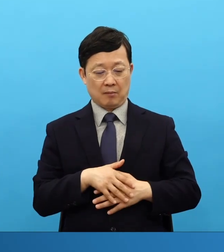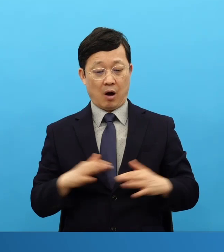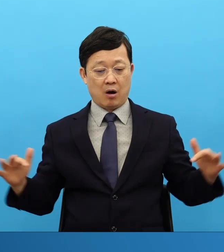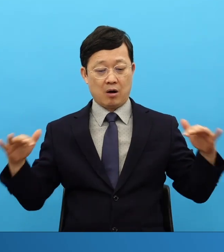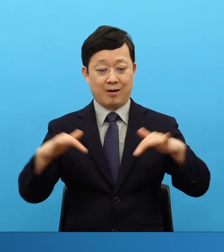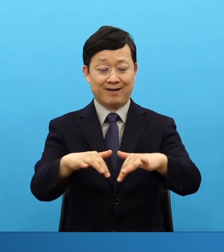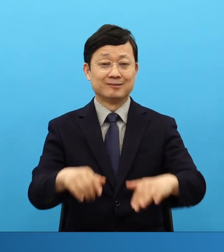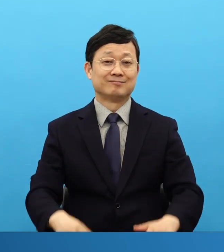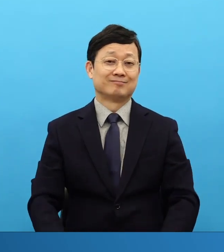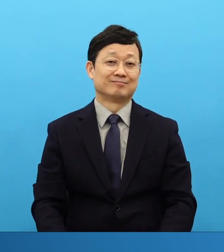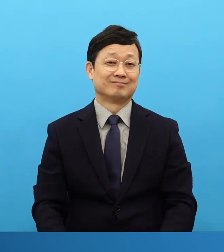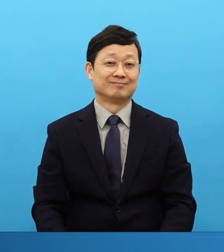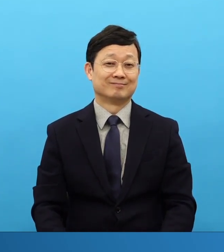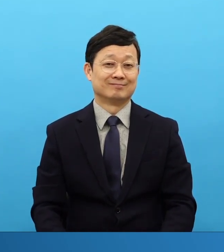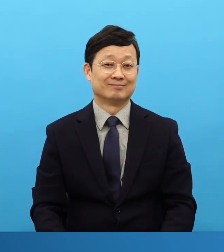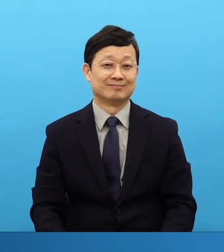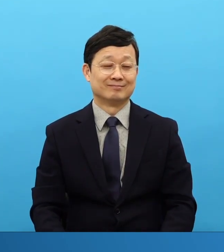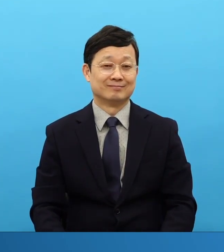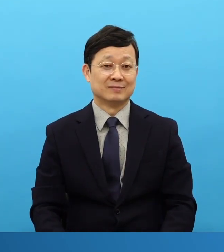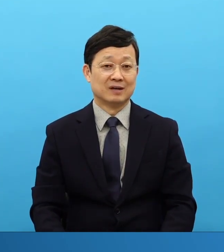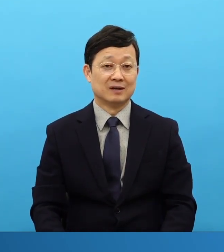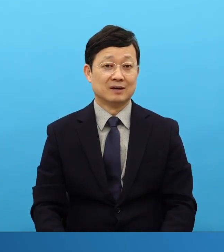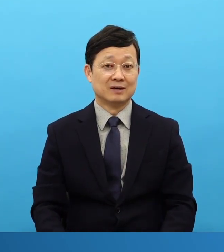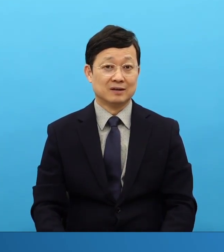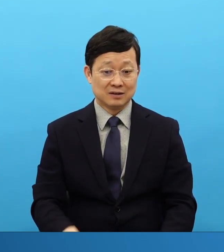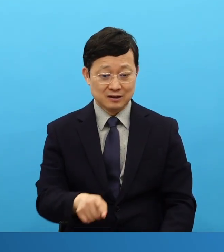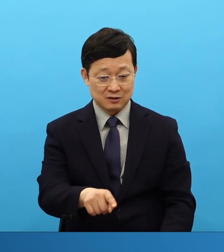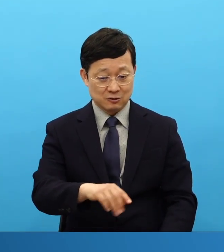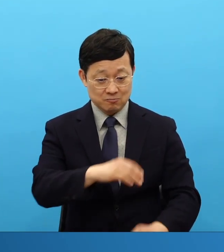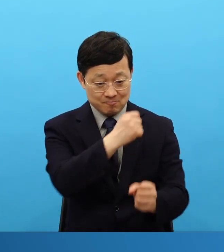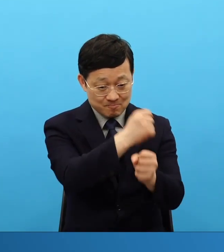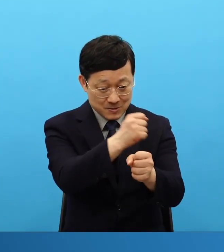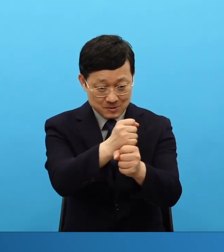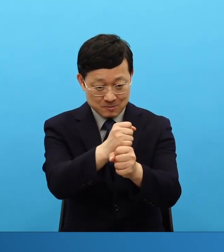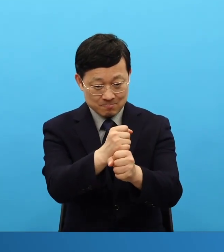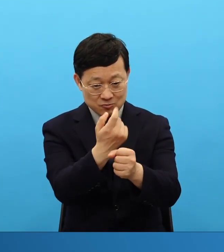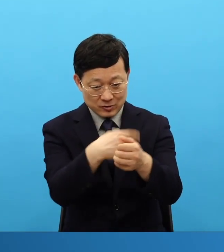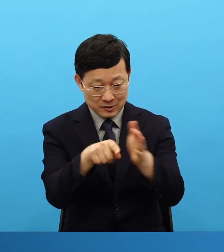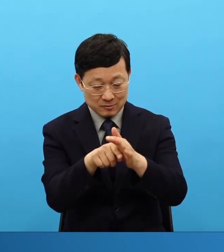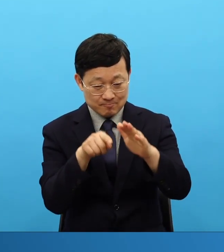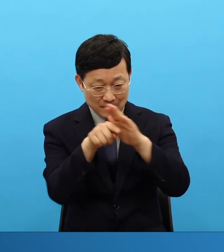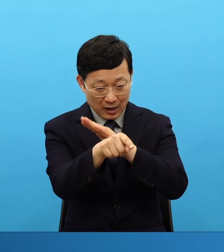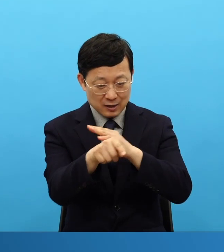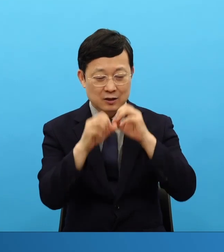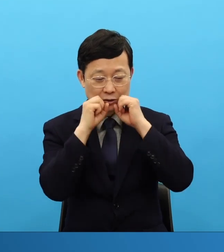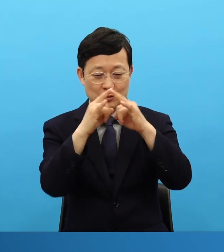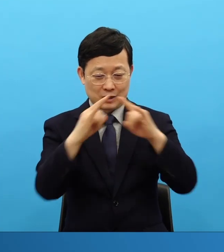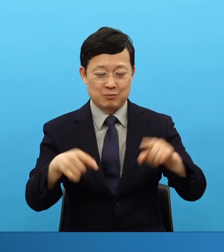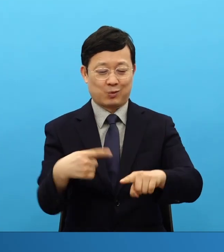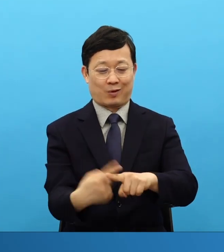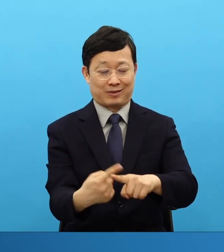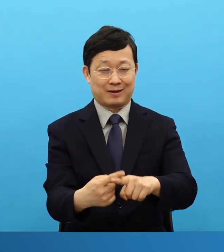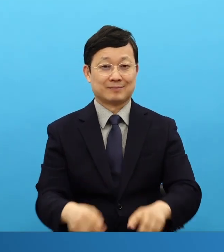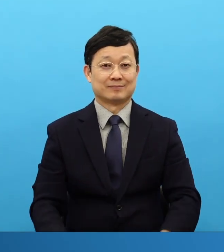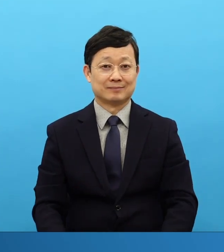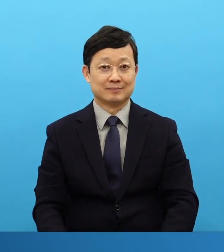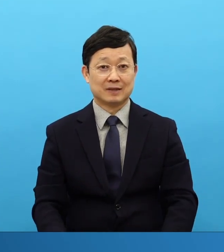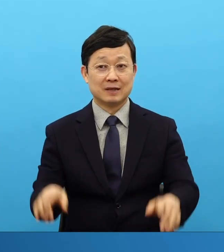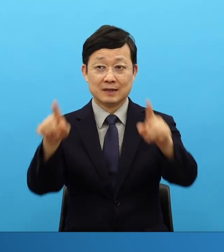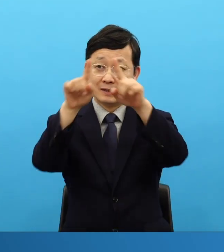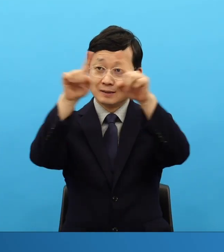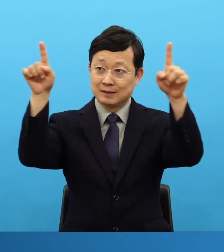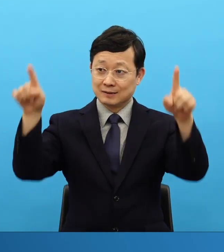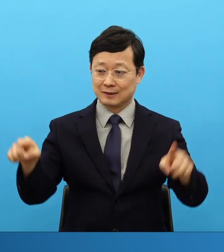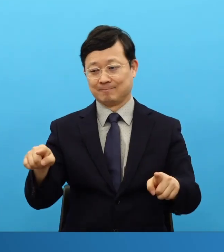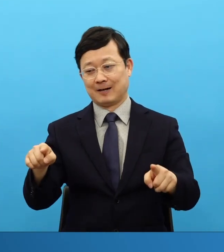이걸 이루기 위해서 가는 거지. 그걸 보고 캠프라고 하는 겁니다. And you go out to the field to in an to 이 사실을 이루러 가는